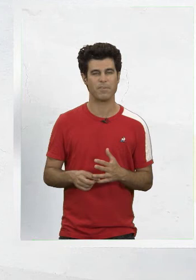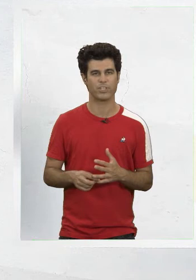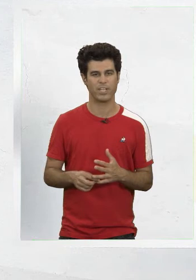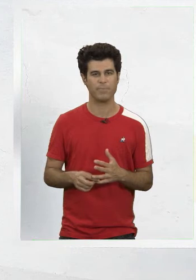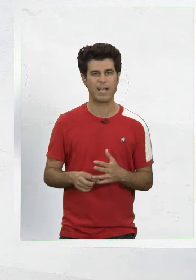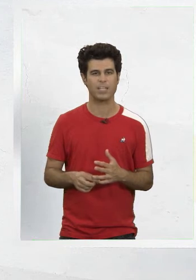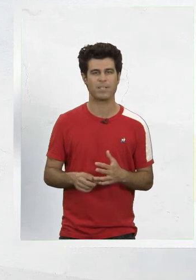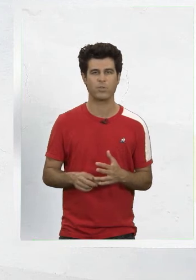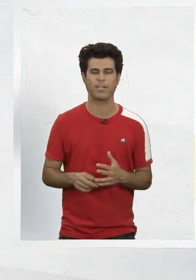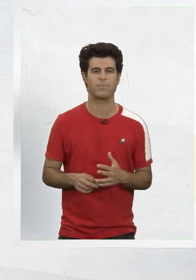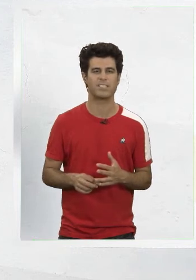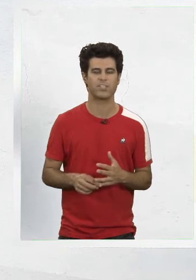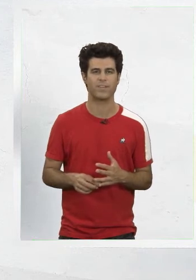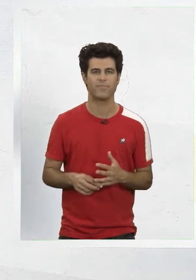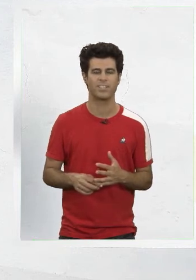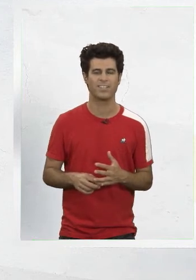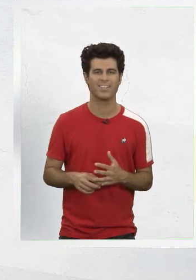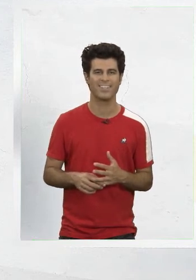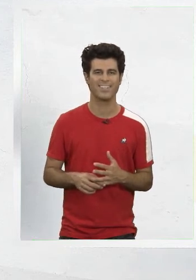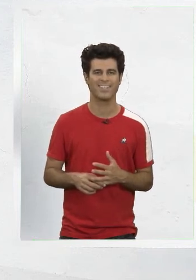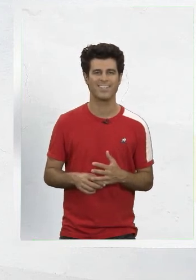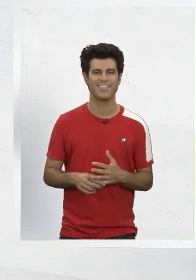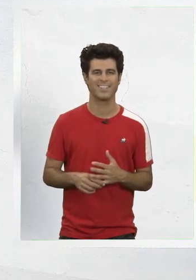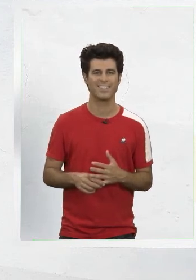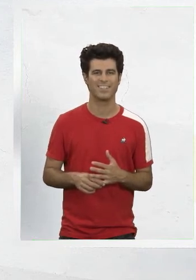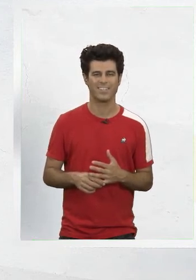מה? אתם מבשלים ביחד? מה זאת אומרת מאסטר שף?